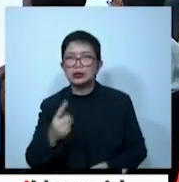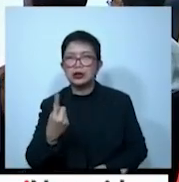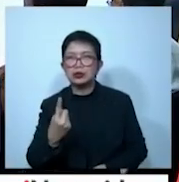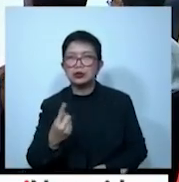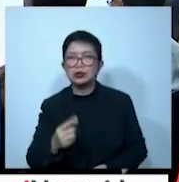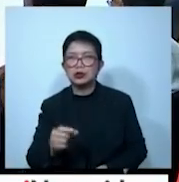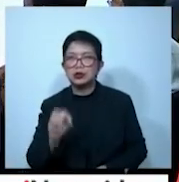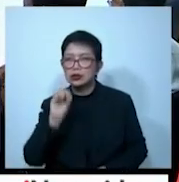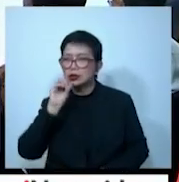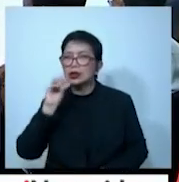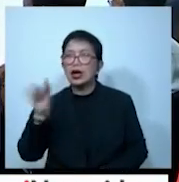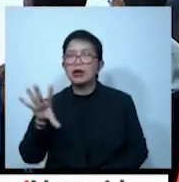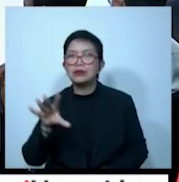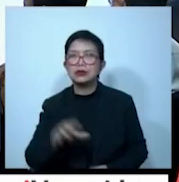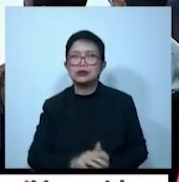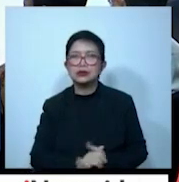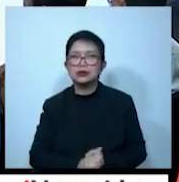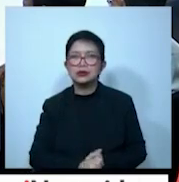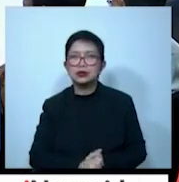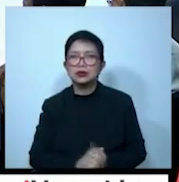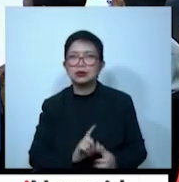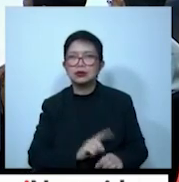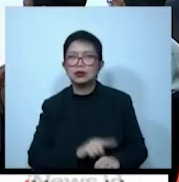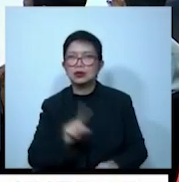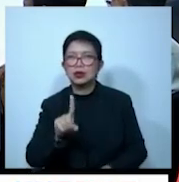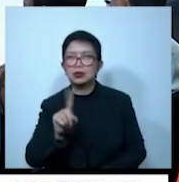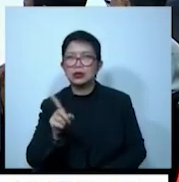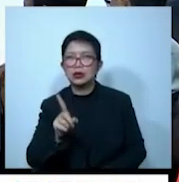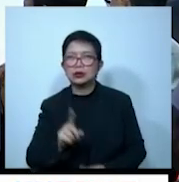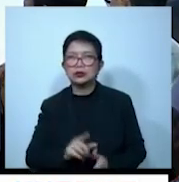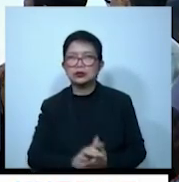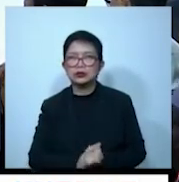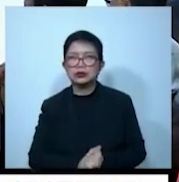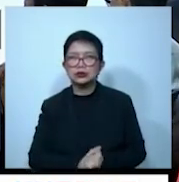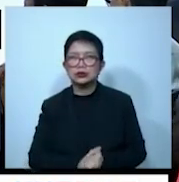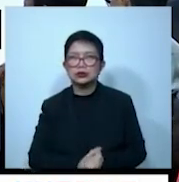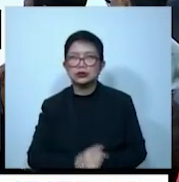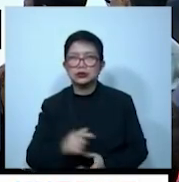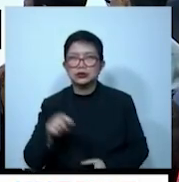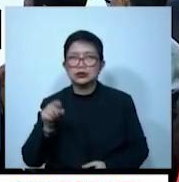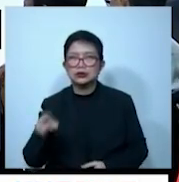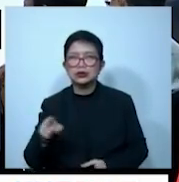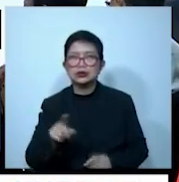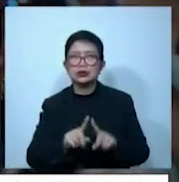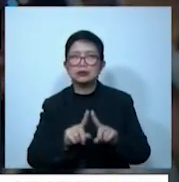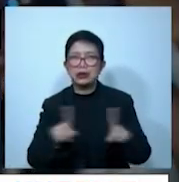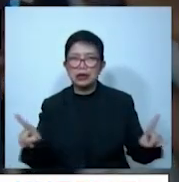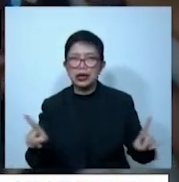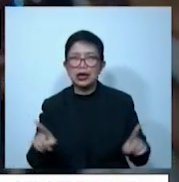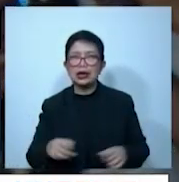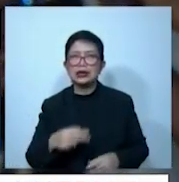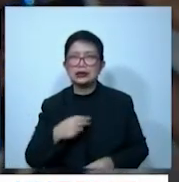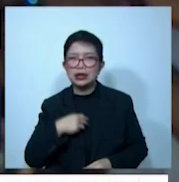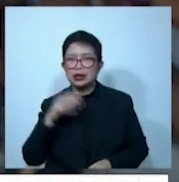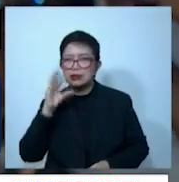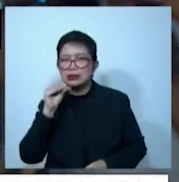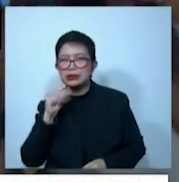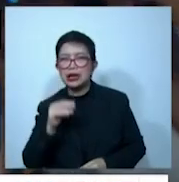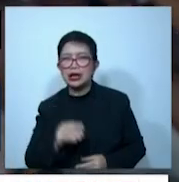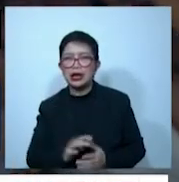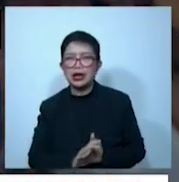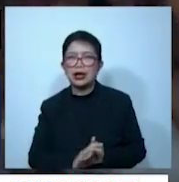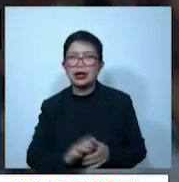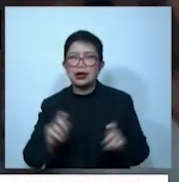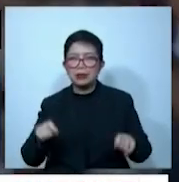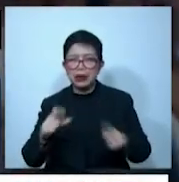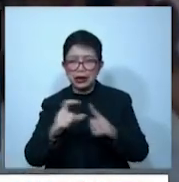tanggapan dari calon presiden nomor urut 2. Waktunya 1 menit, dimulai dari sekarang. Ya, inilah bedanya yang berbicara pakai data, yang berbicara pakai fiksi.